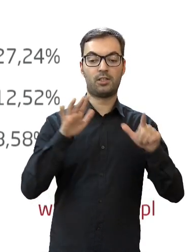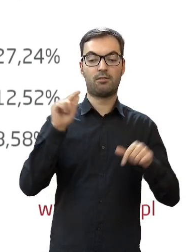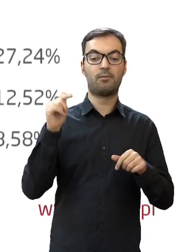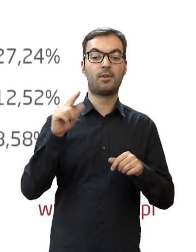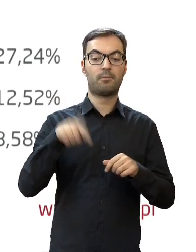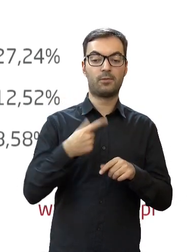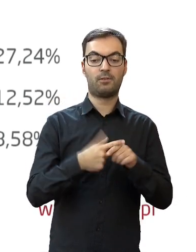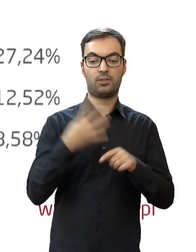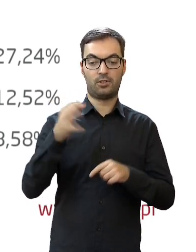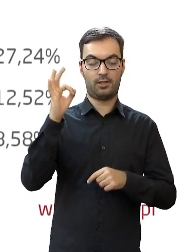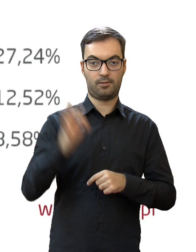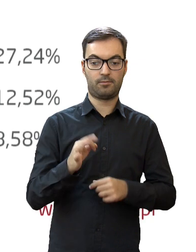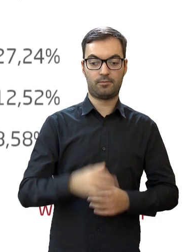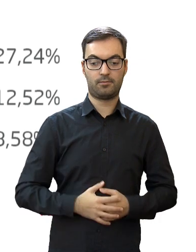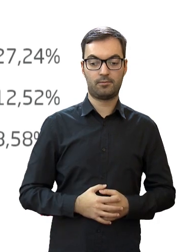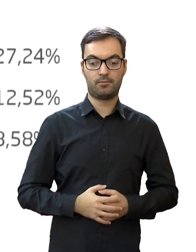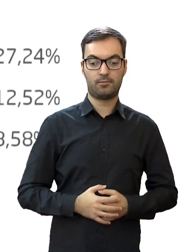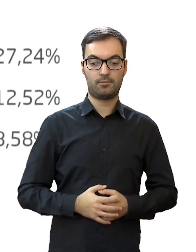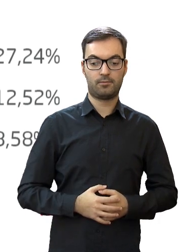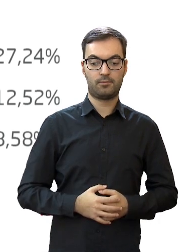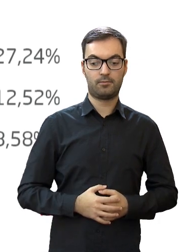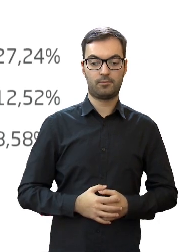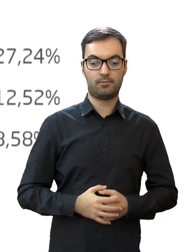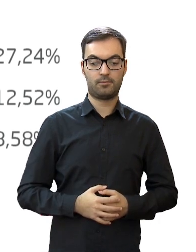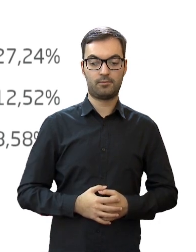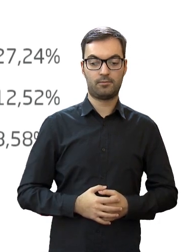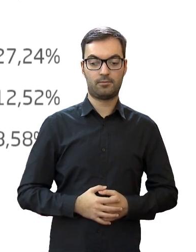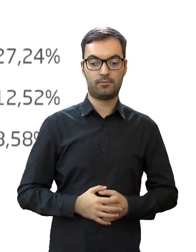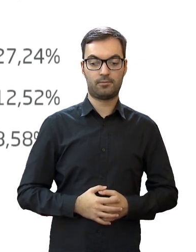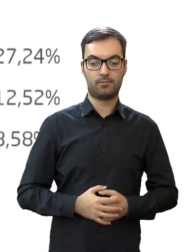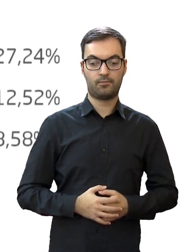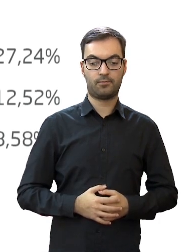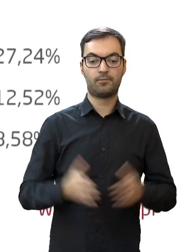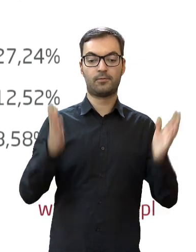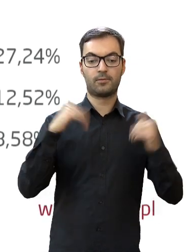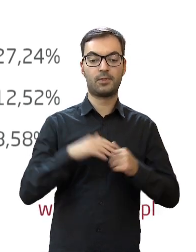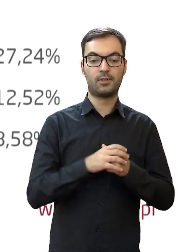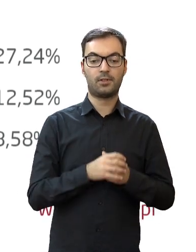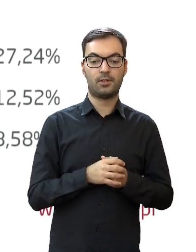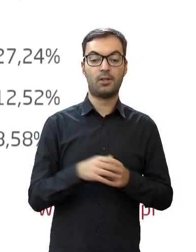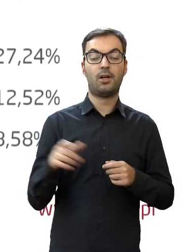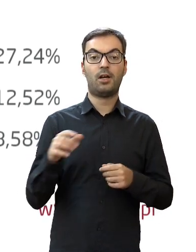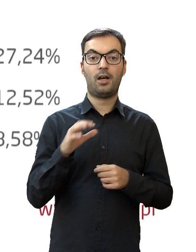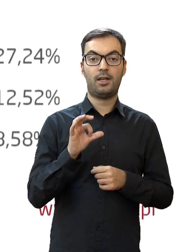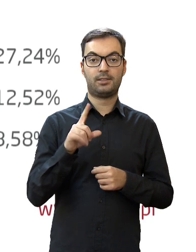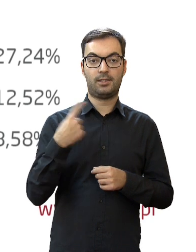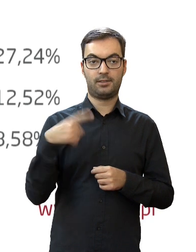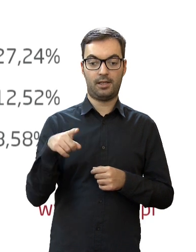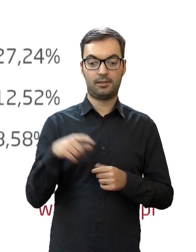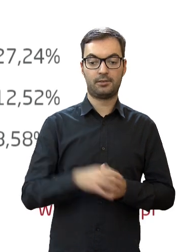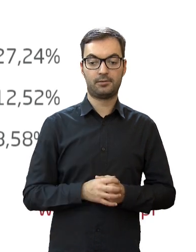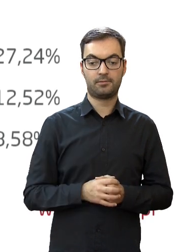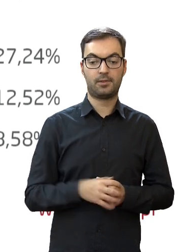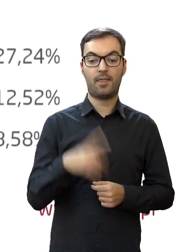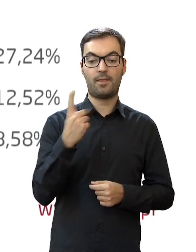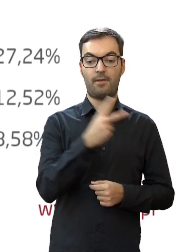,24%. Komitet Wyborczy Sojusz Lewicy Demokratycznej